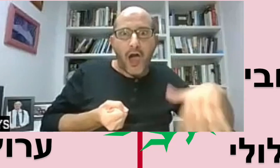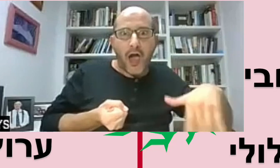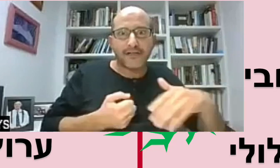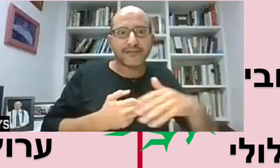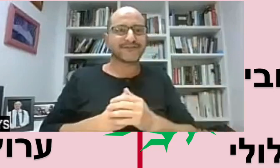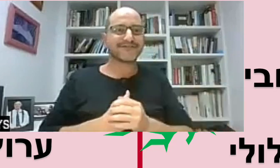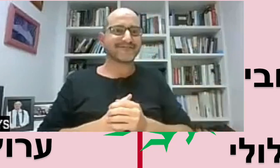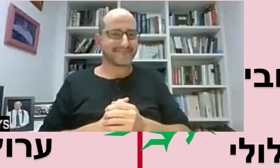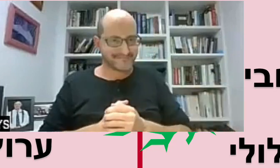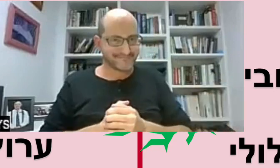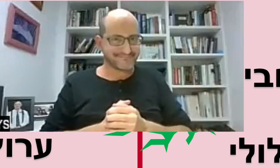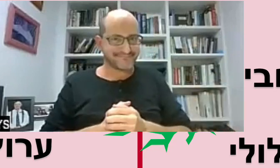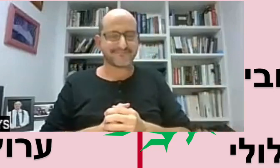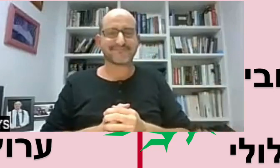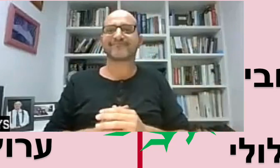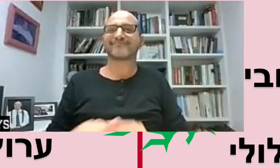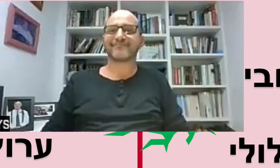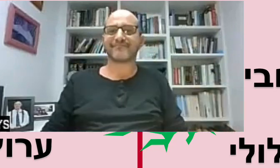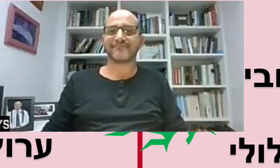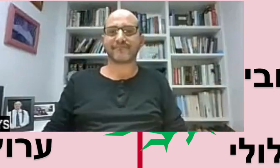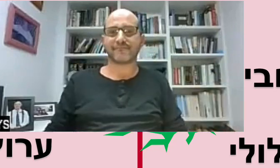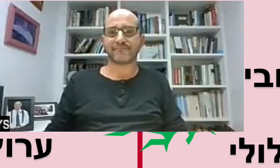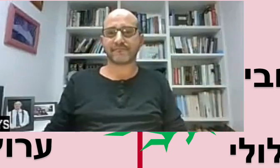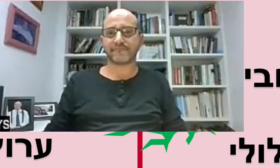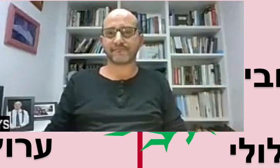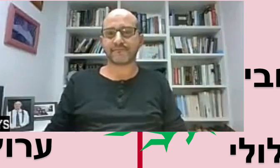כסף. אוקיי?